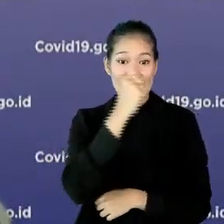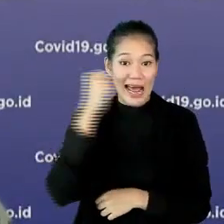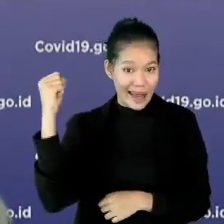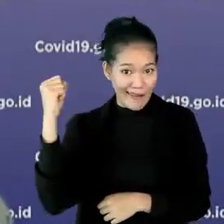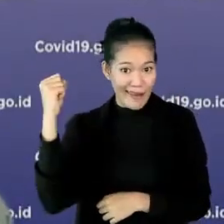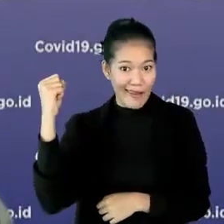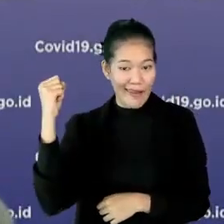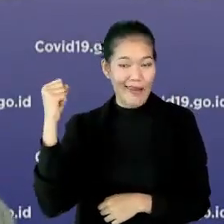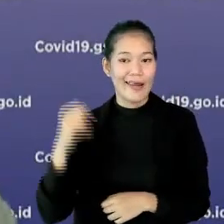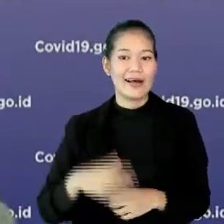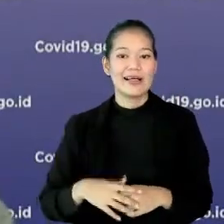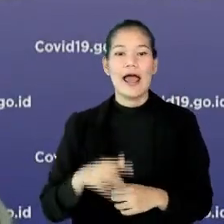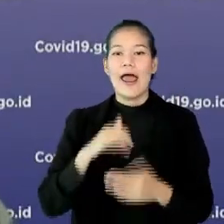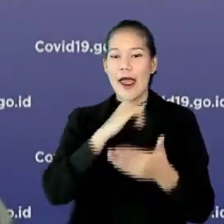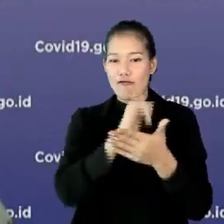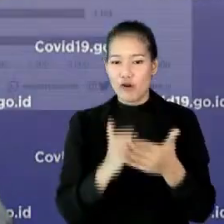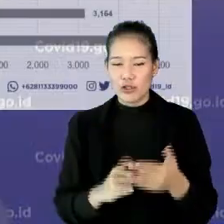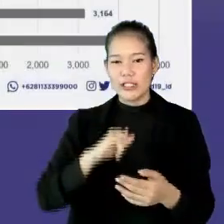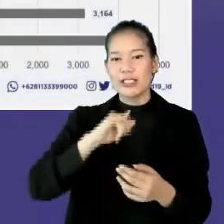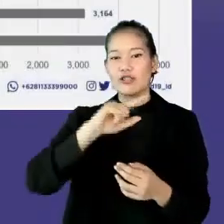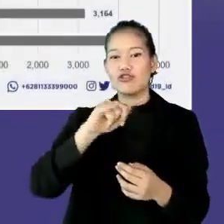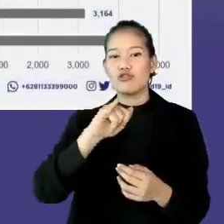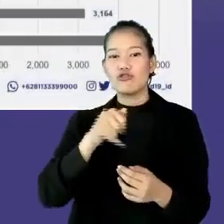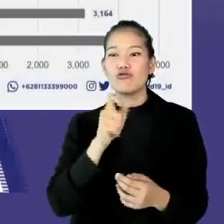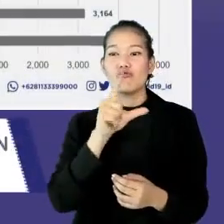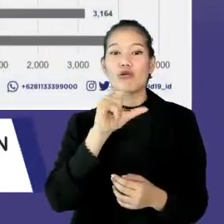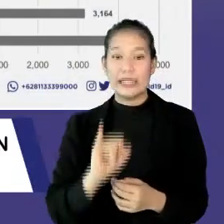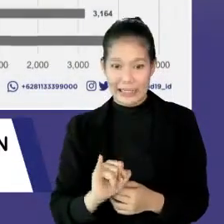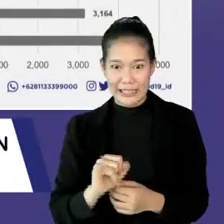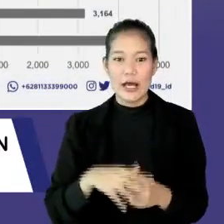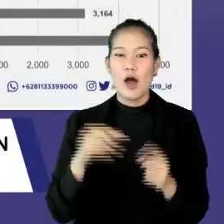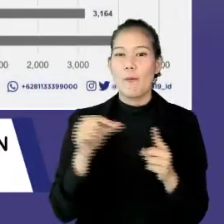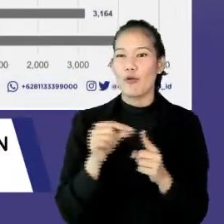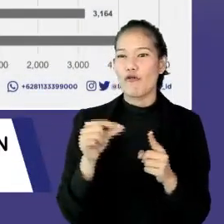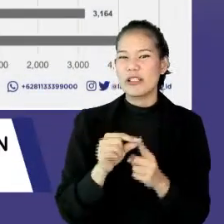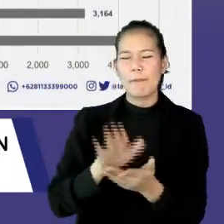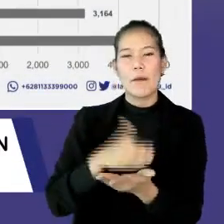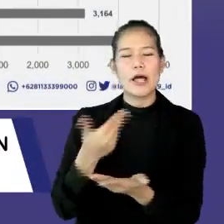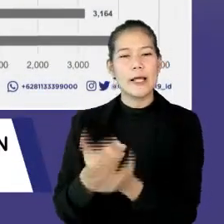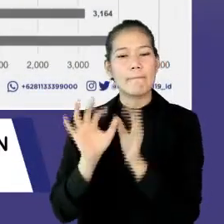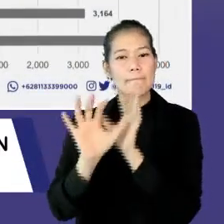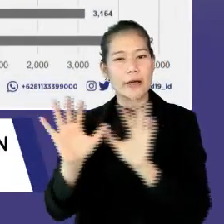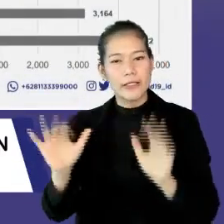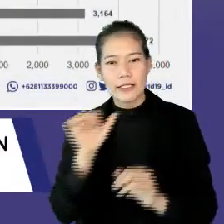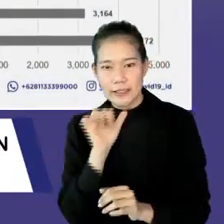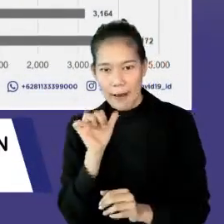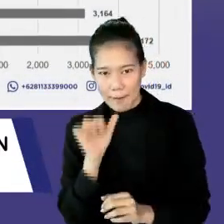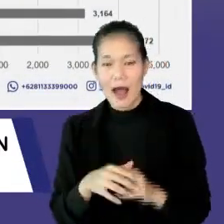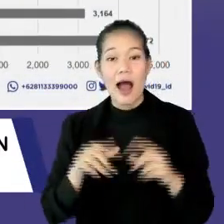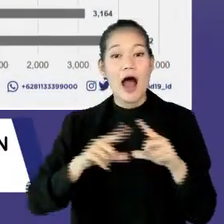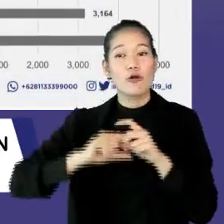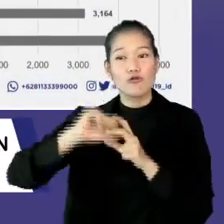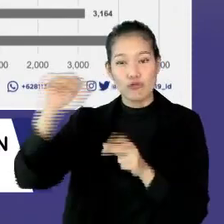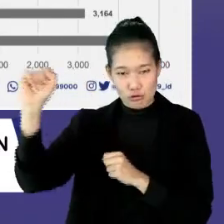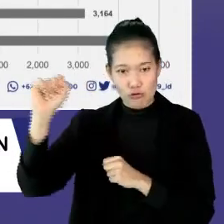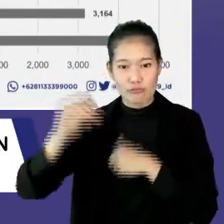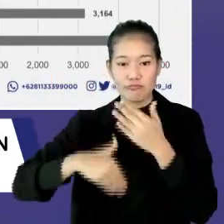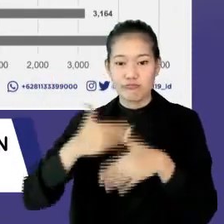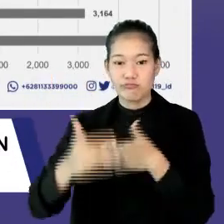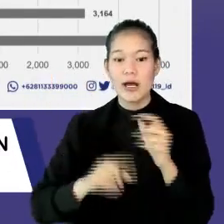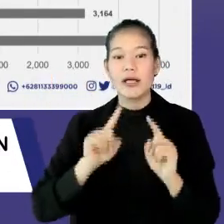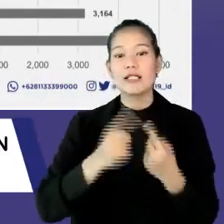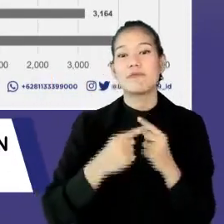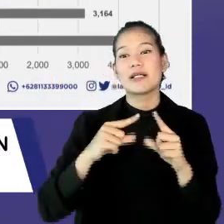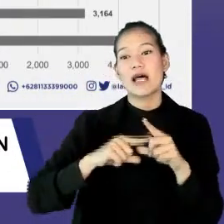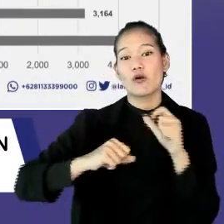kita lihat kalau kemarin kita mengevaluasi di bulan Juli, siapa provinsi penyumbang angka kematian tertinggi. Di bulan Agustus baru berjalan sampai dengan